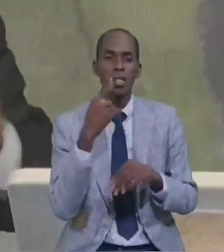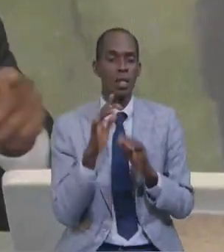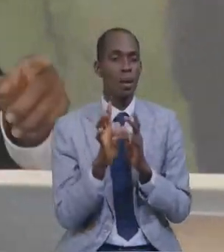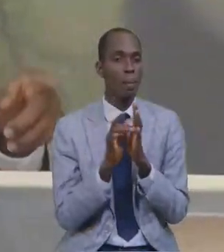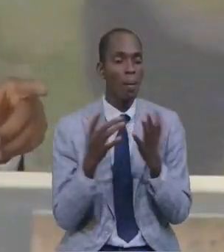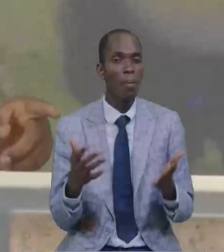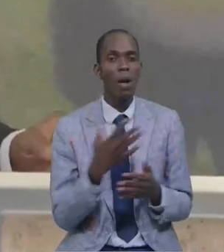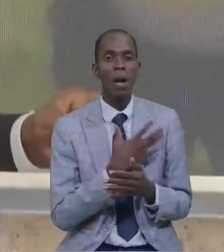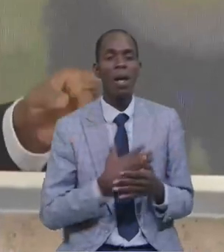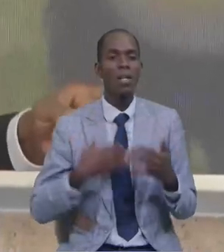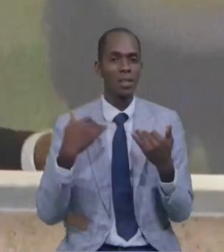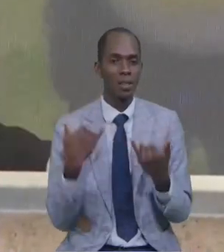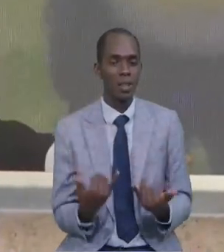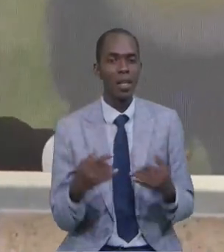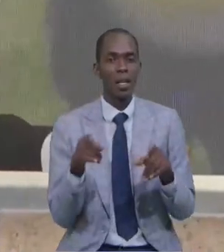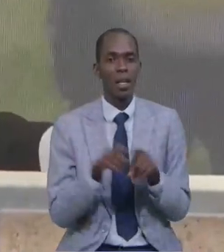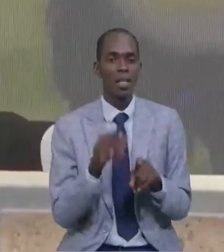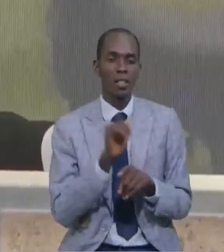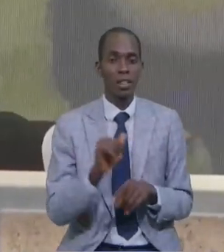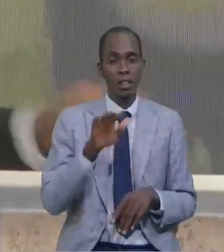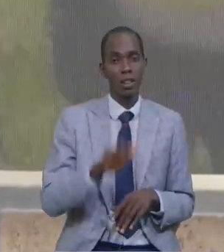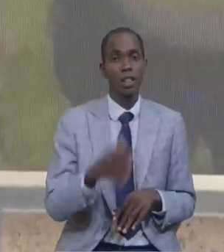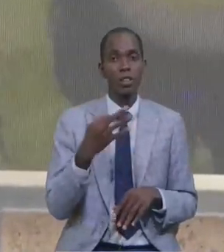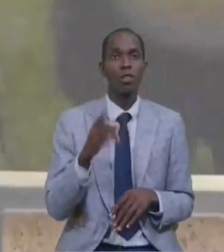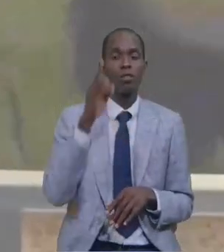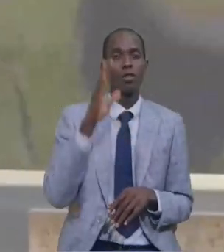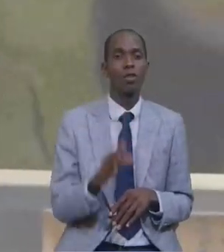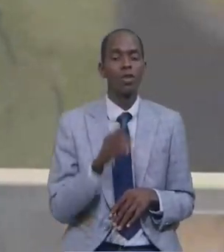salut qui a l'obéissance